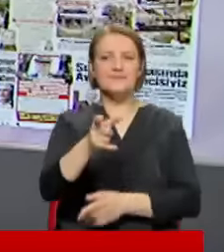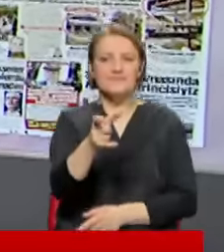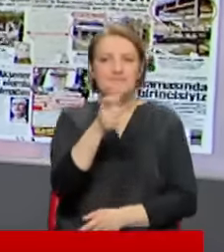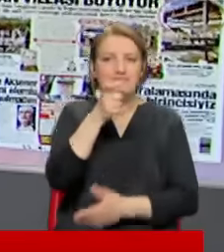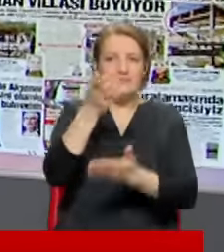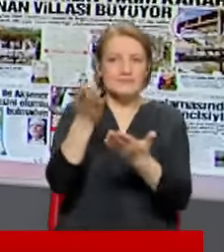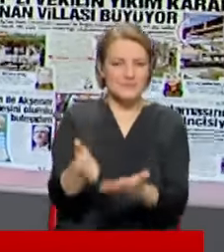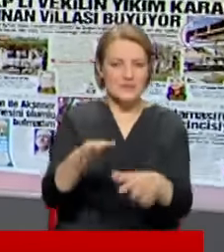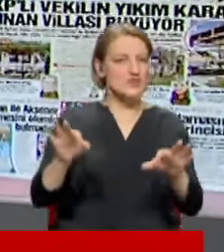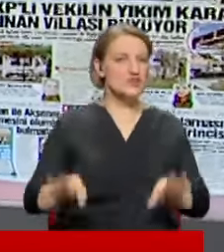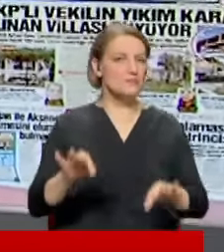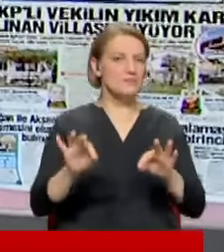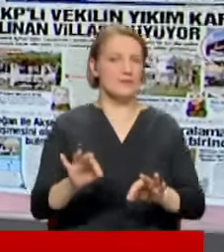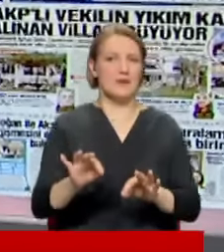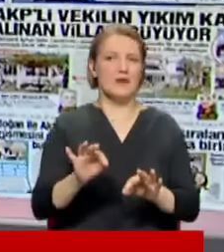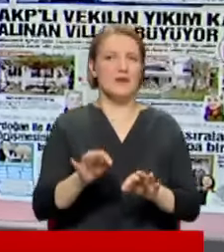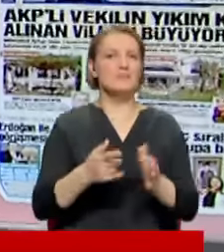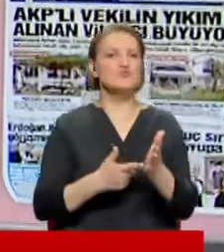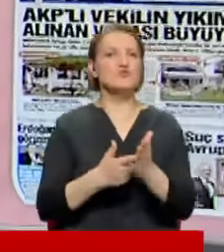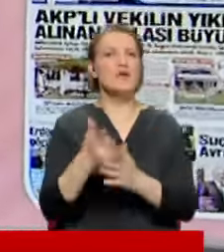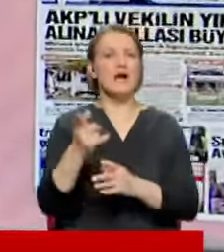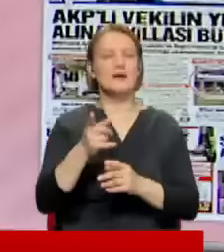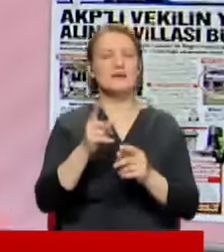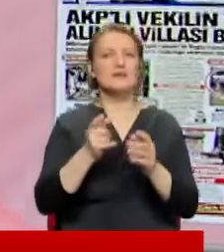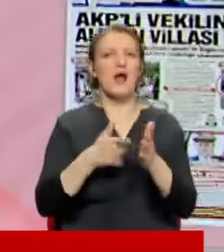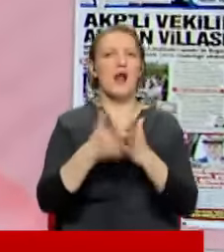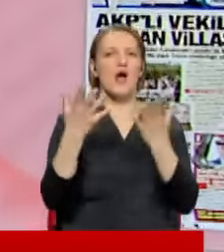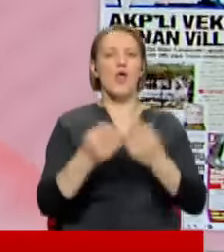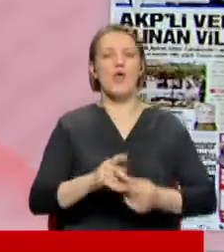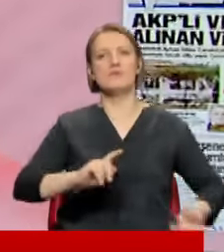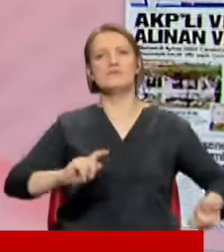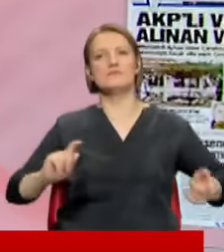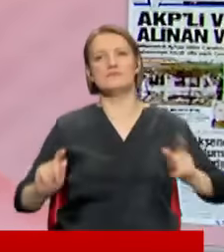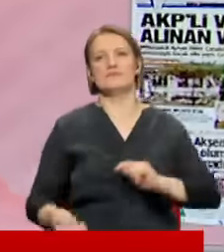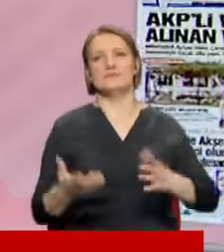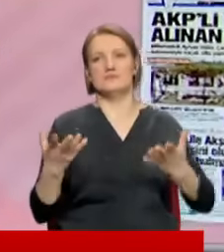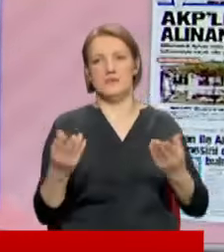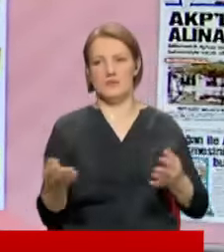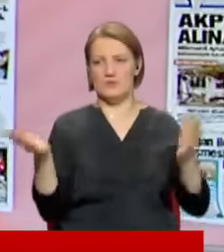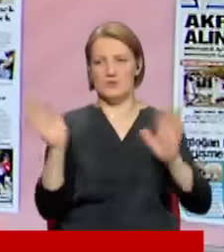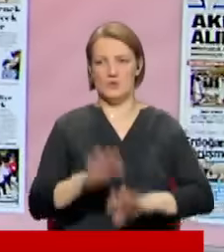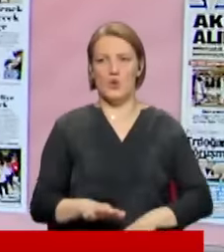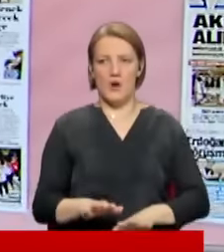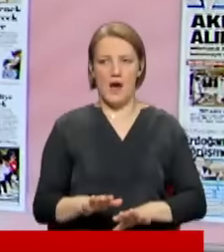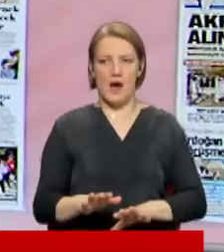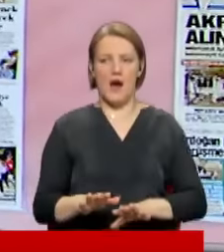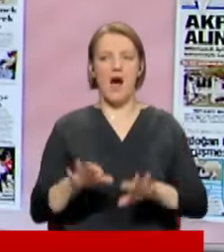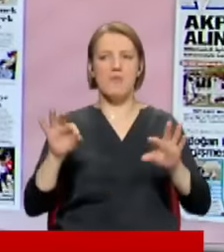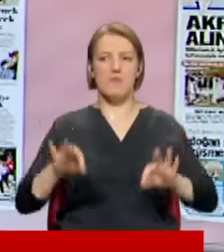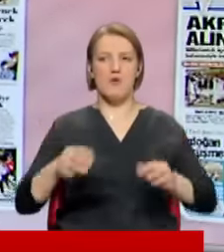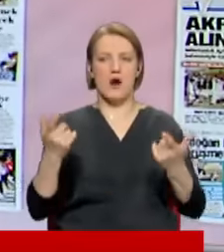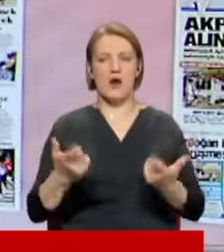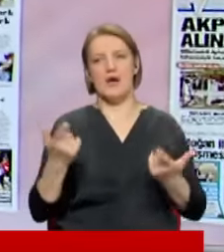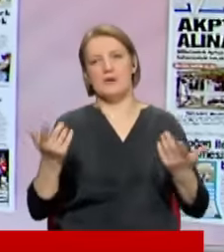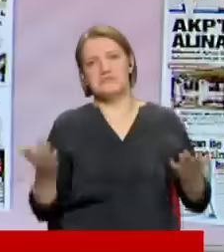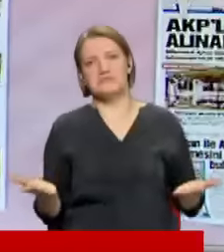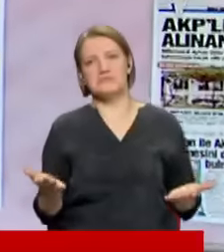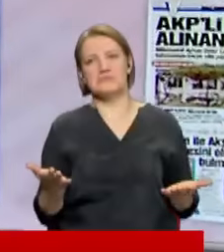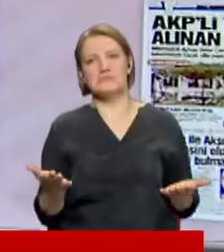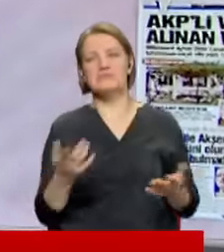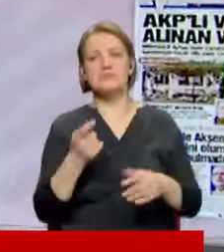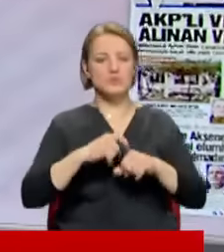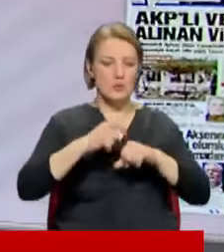kaynağıydı. Şimdi buğday tarlası. Buğday tarlası haline döndükten sonra burada hani